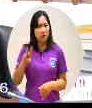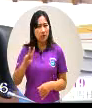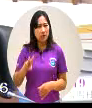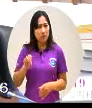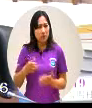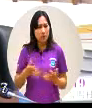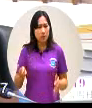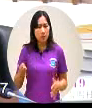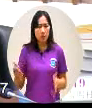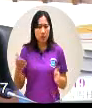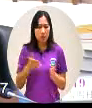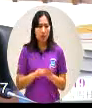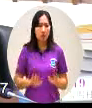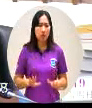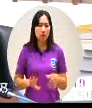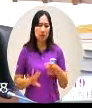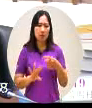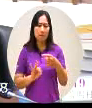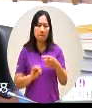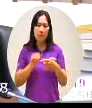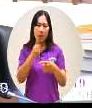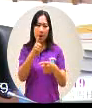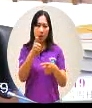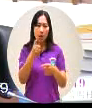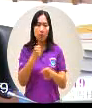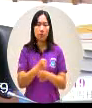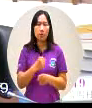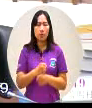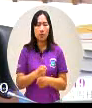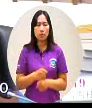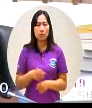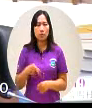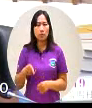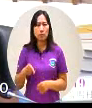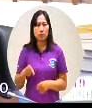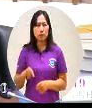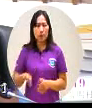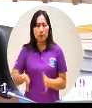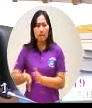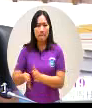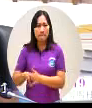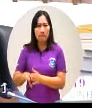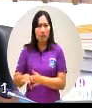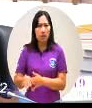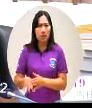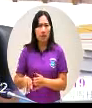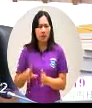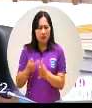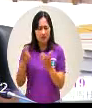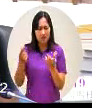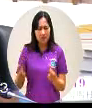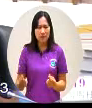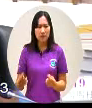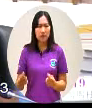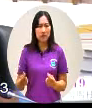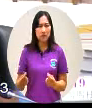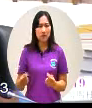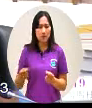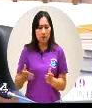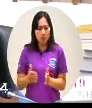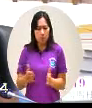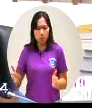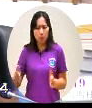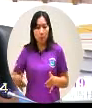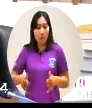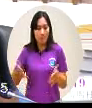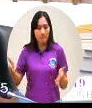进55%啦。我讲台电甲中油吼，你挖公线，你会当甲边啊同时来拓宽拆厝嘛？你个拆厝甲中油台